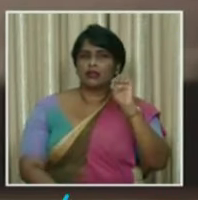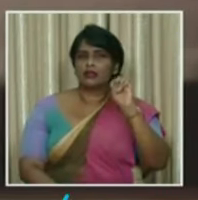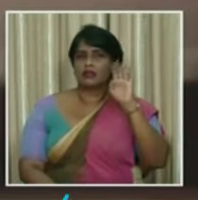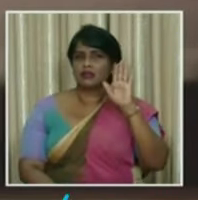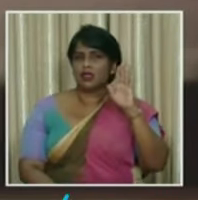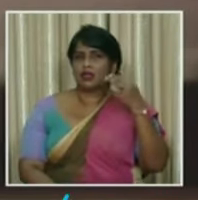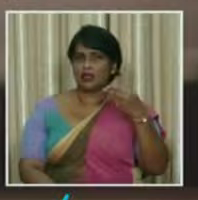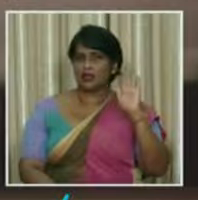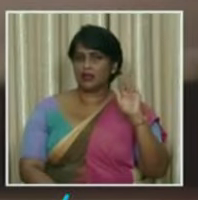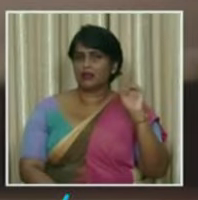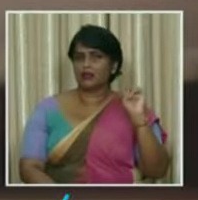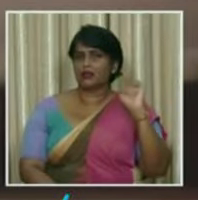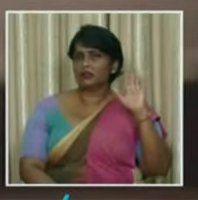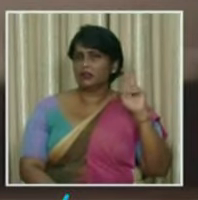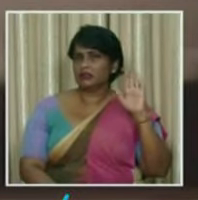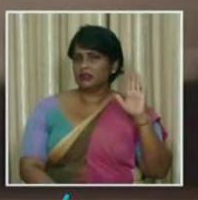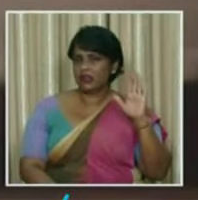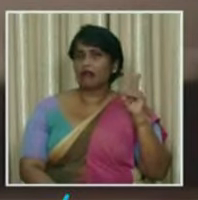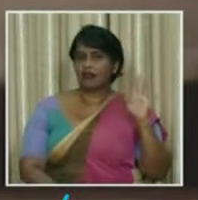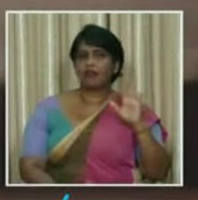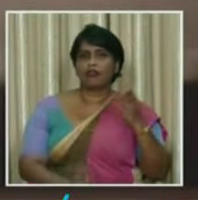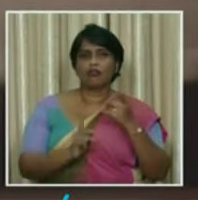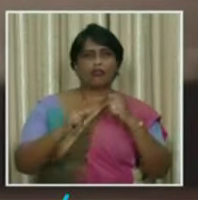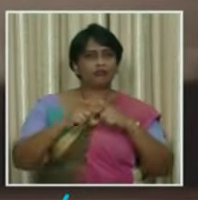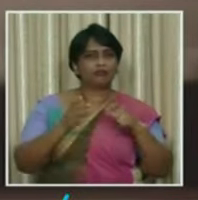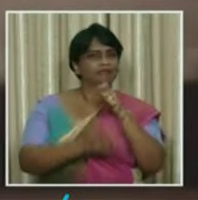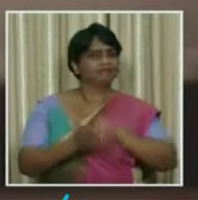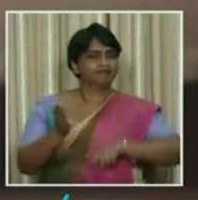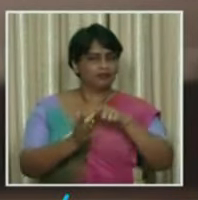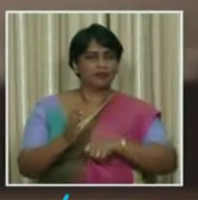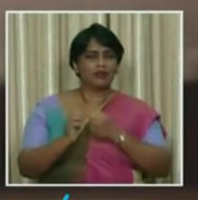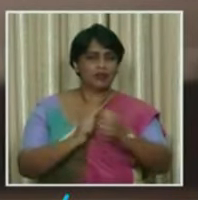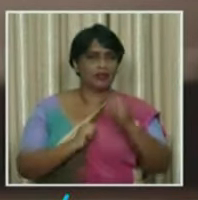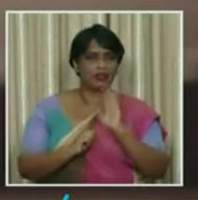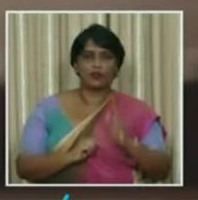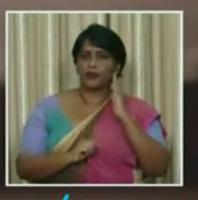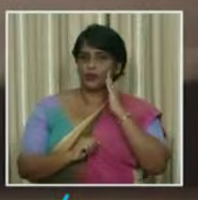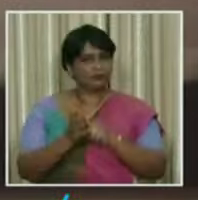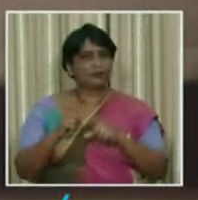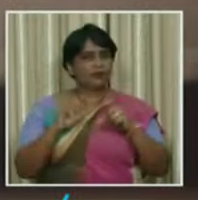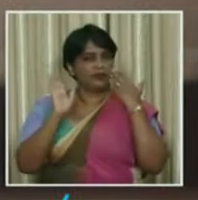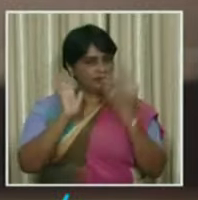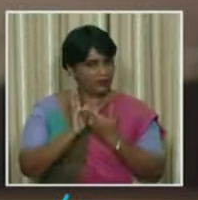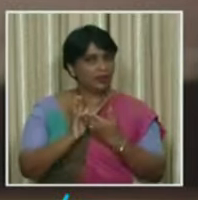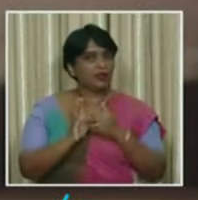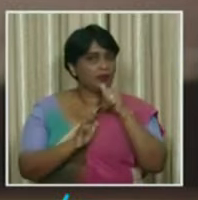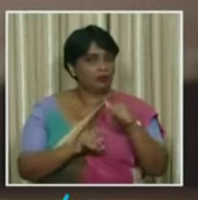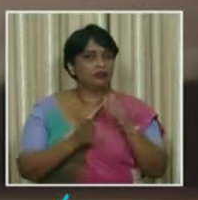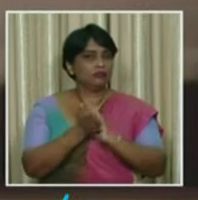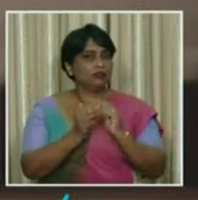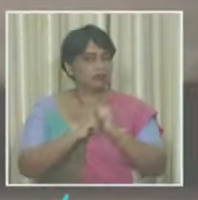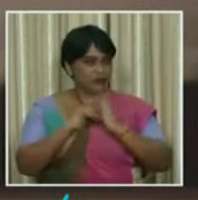රට සඳහා මැගින් සඳහා විද්‍යුත් කාඩ් පතක් පෙරගියුම් කාඩ් පතක් හඳුන්වා දීමේ වැඩසටහනක් කරා විදේශ ආධාර මත ඒ සහසර